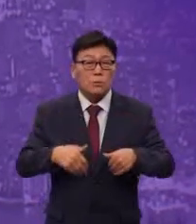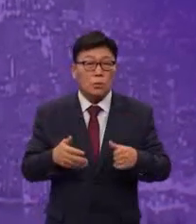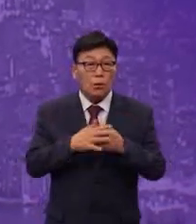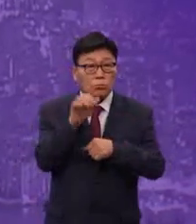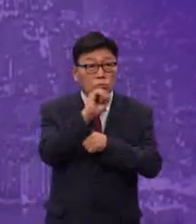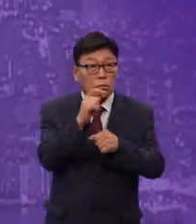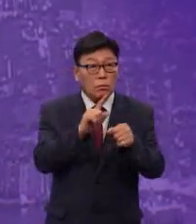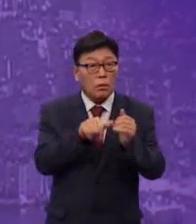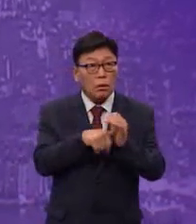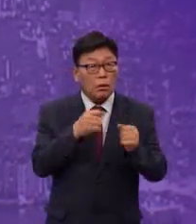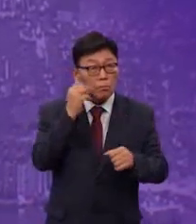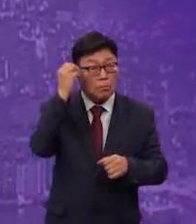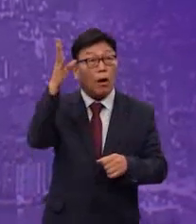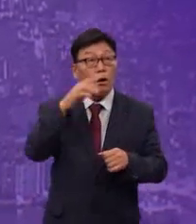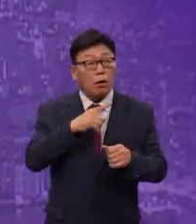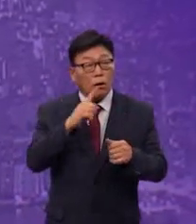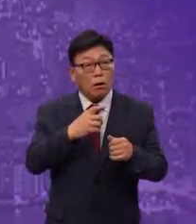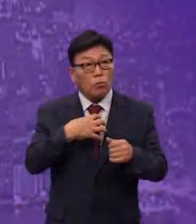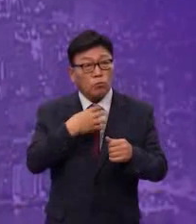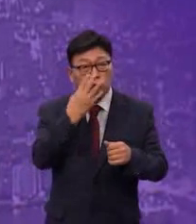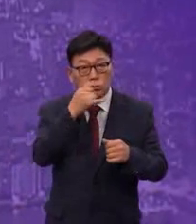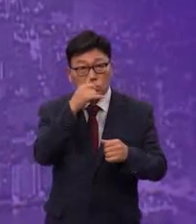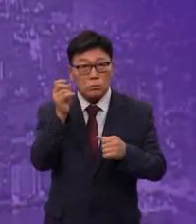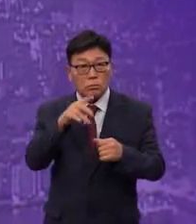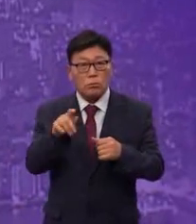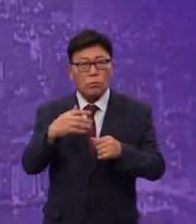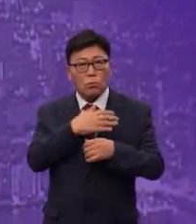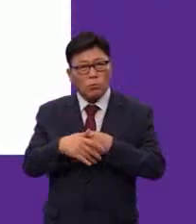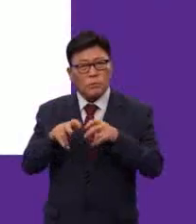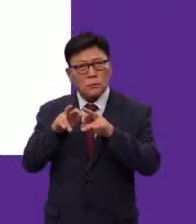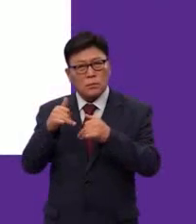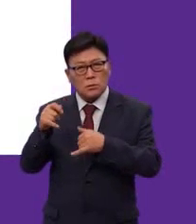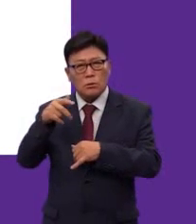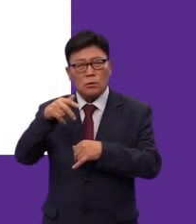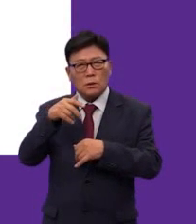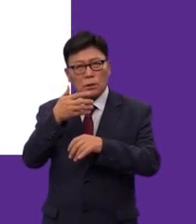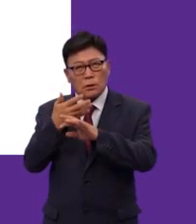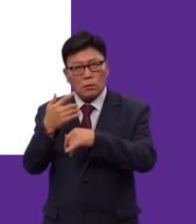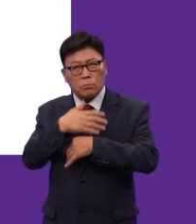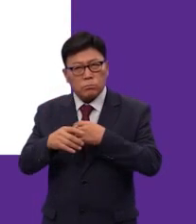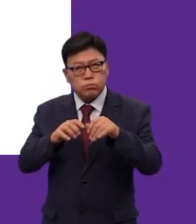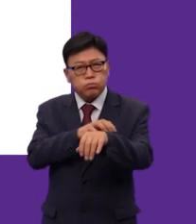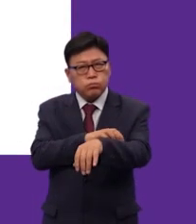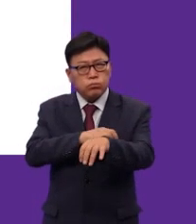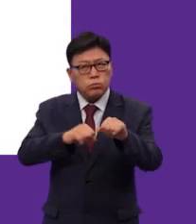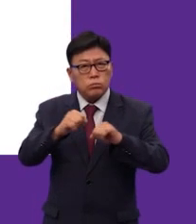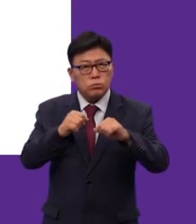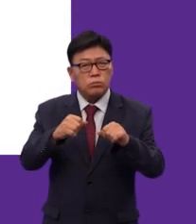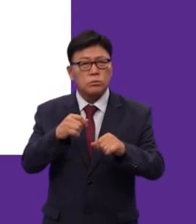운전하다가 깜빡할 경우 위험할 수 있고요. 또 지체장애인이나 뇌병변 장애인 같이 신체적 결손